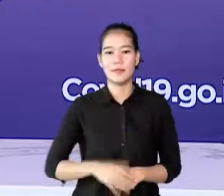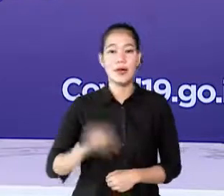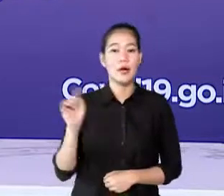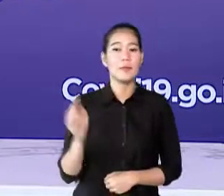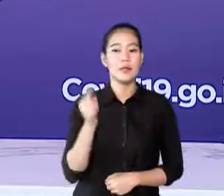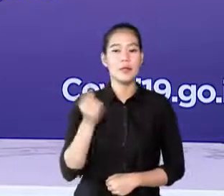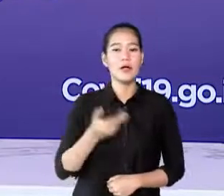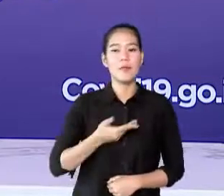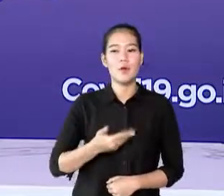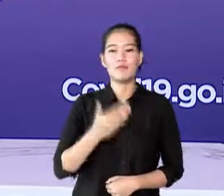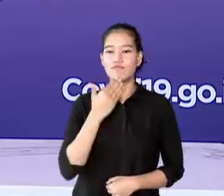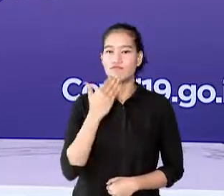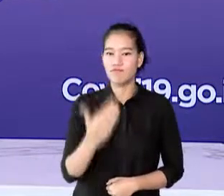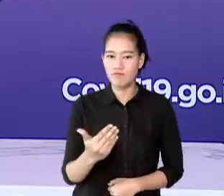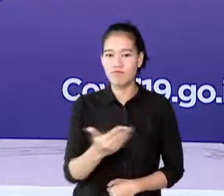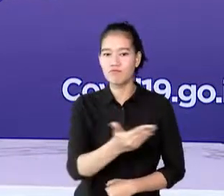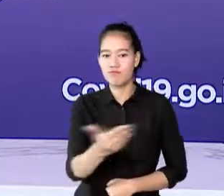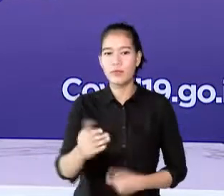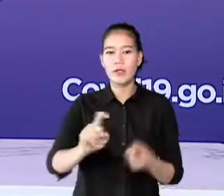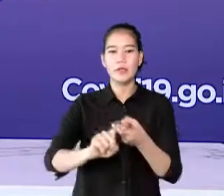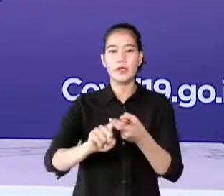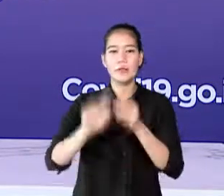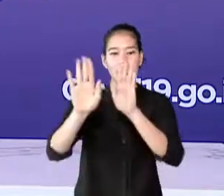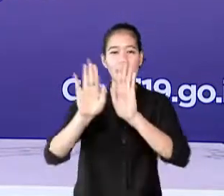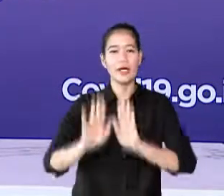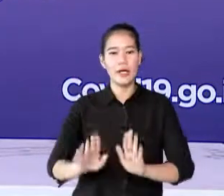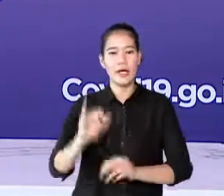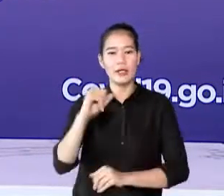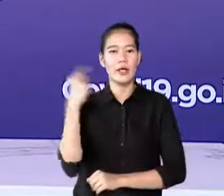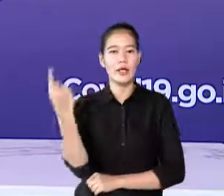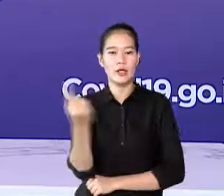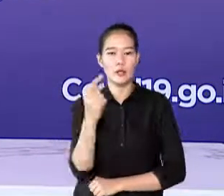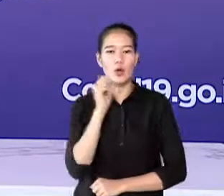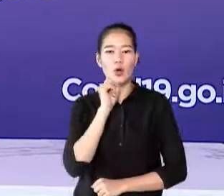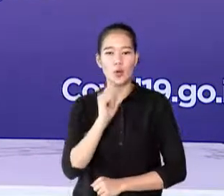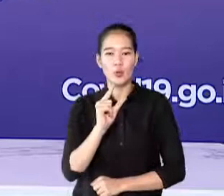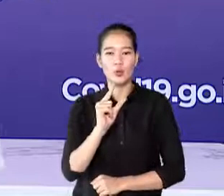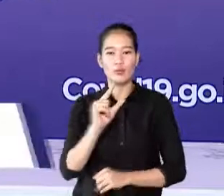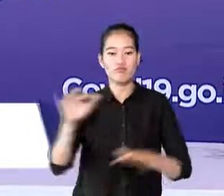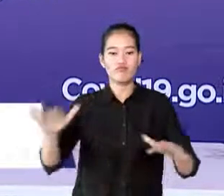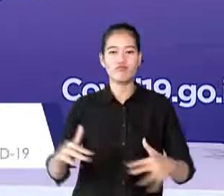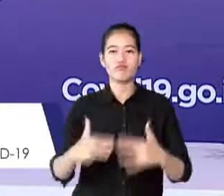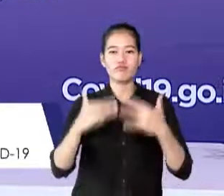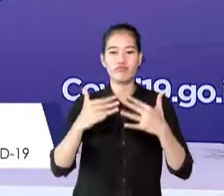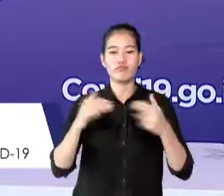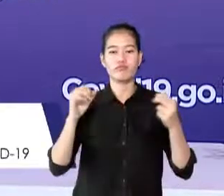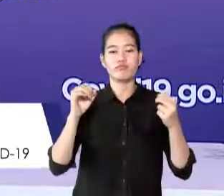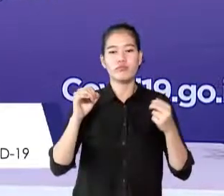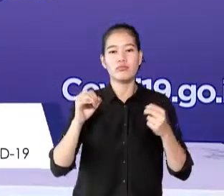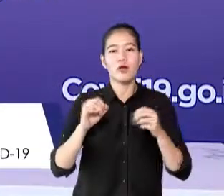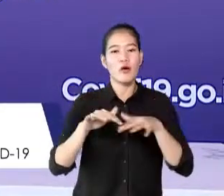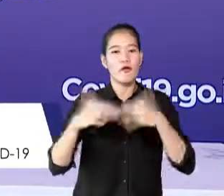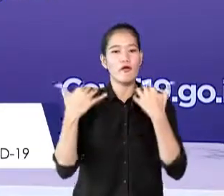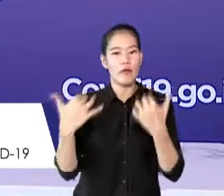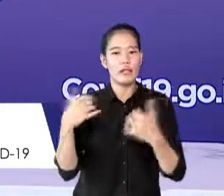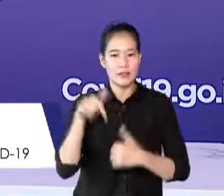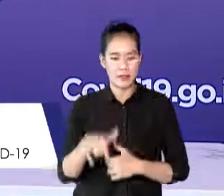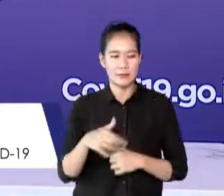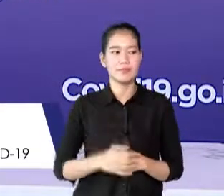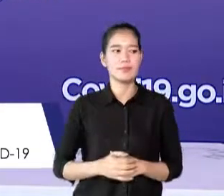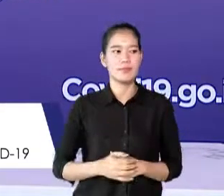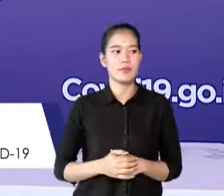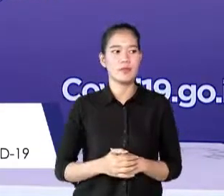thank international media colleagues for attending this press conference sessions today. And special